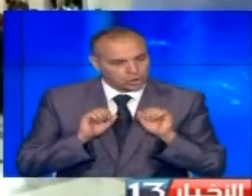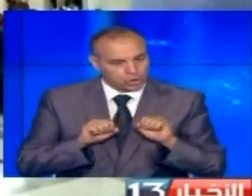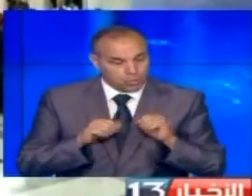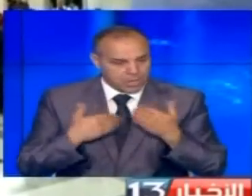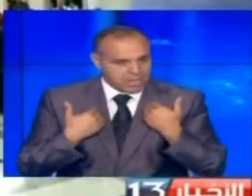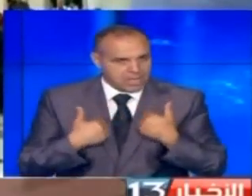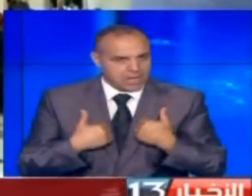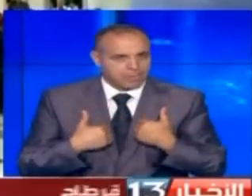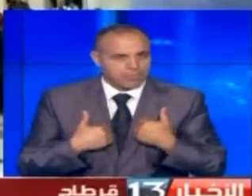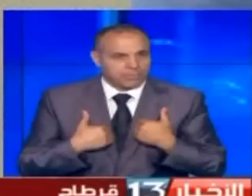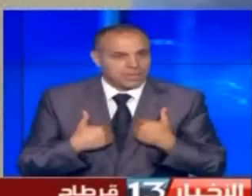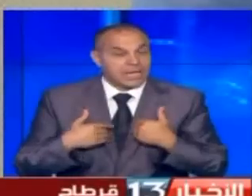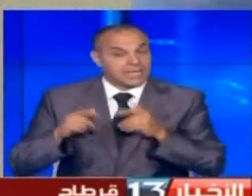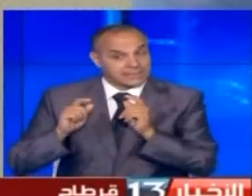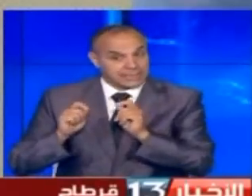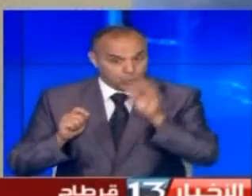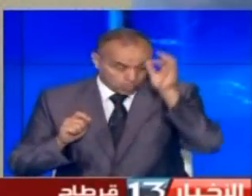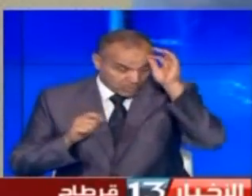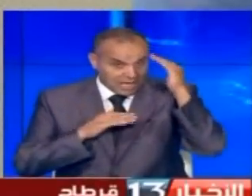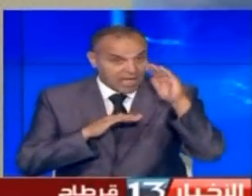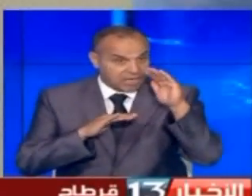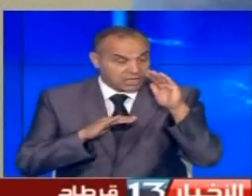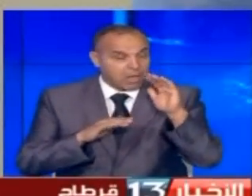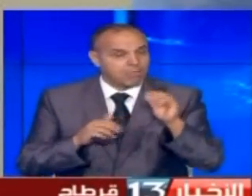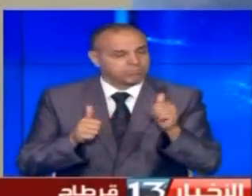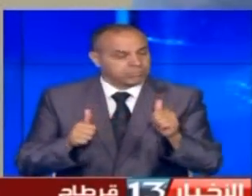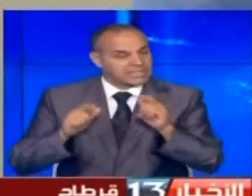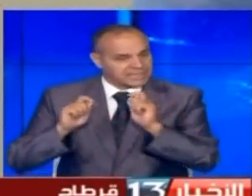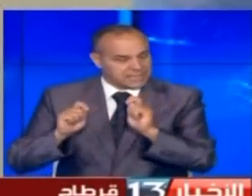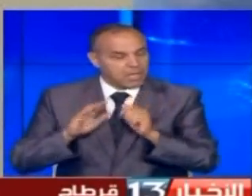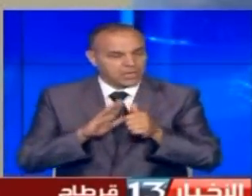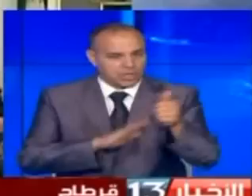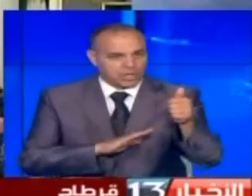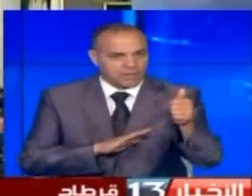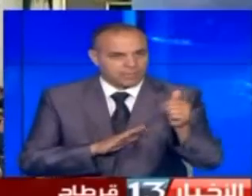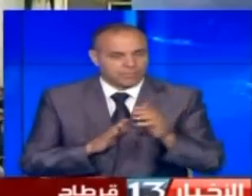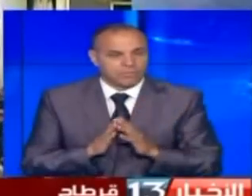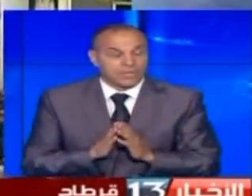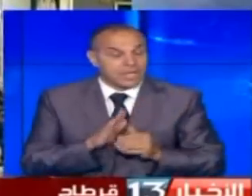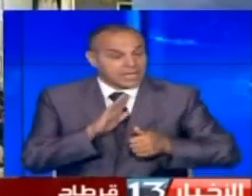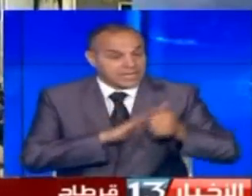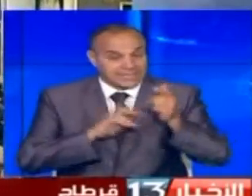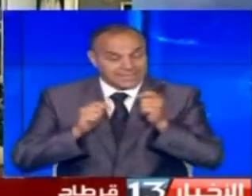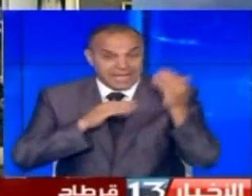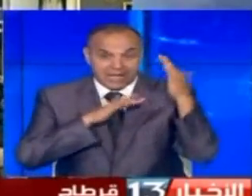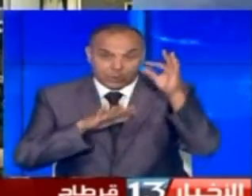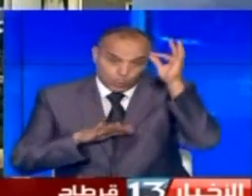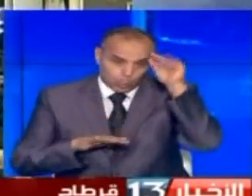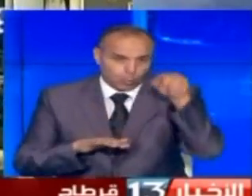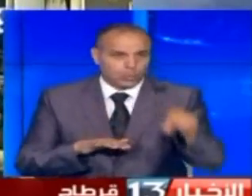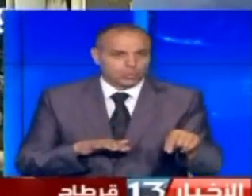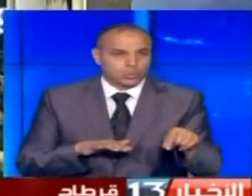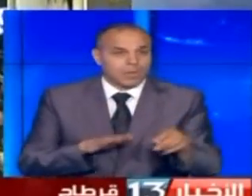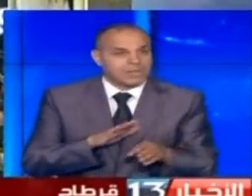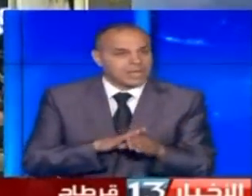نعتبره وأن سياسة تونس الخارجية في الميدان سياسة ناجحة. نجاح السياسة الخارجية التونسية هو